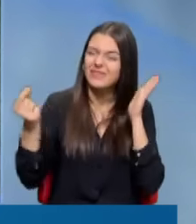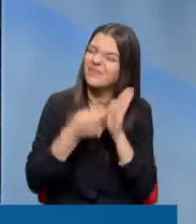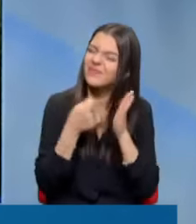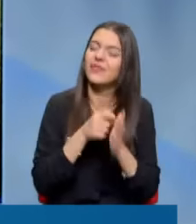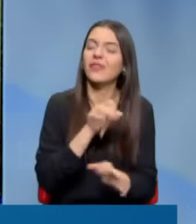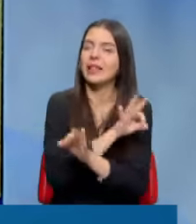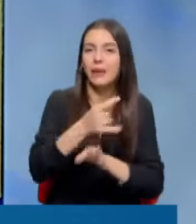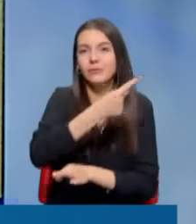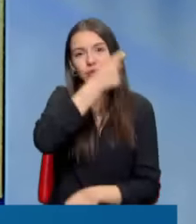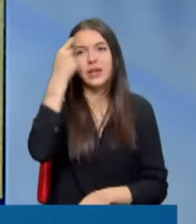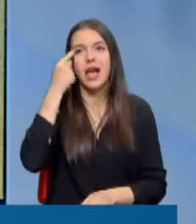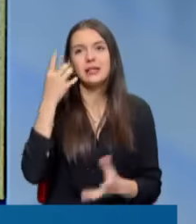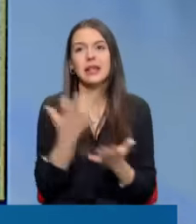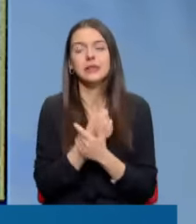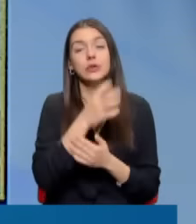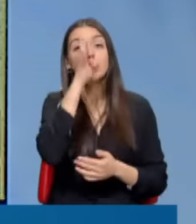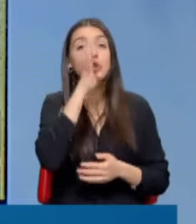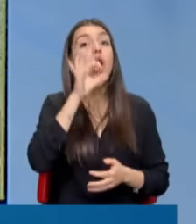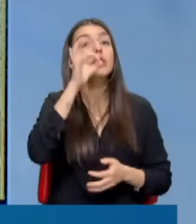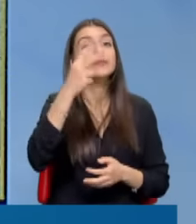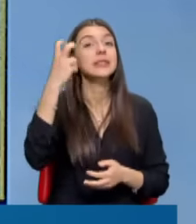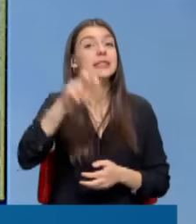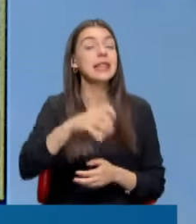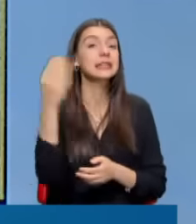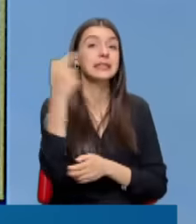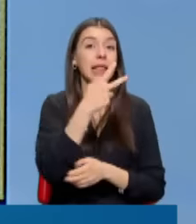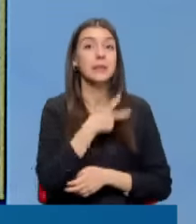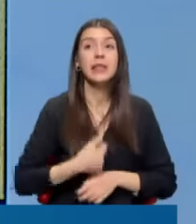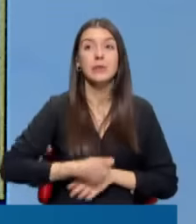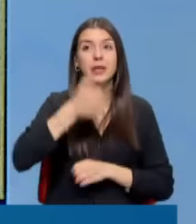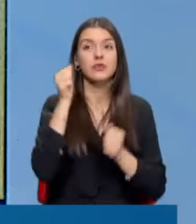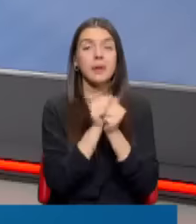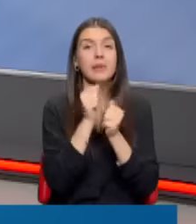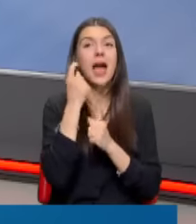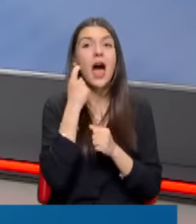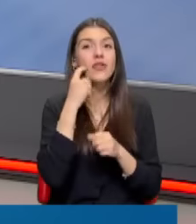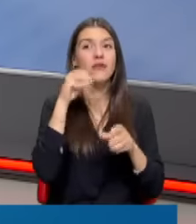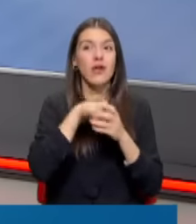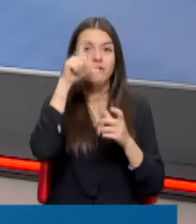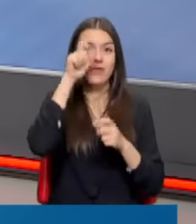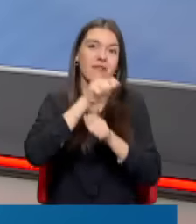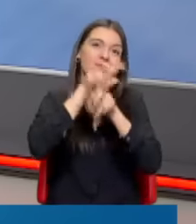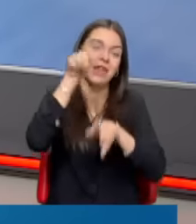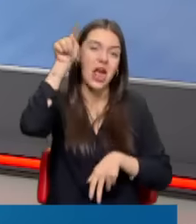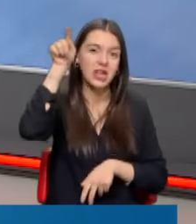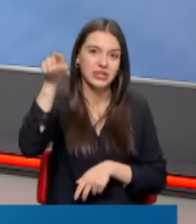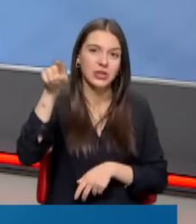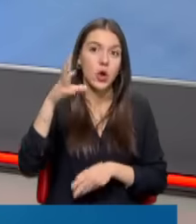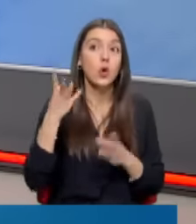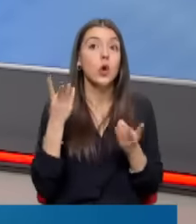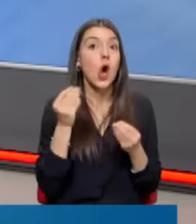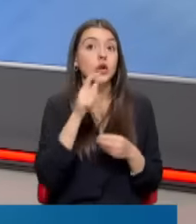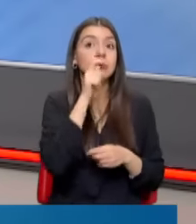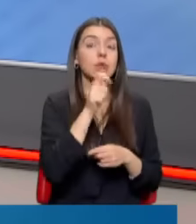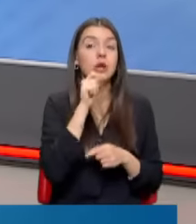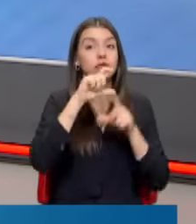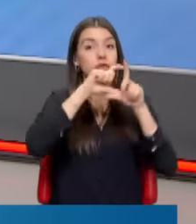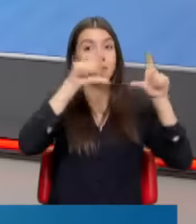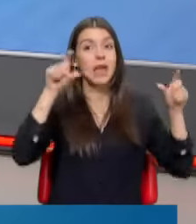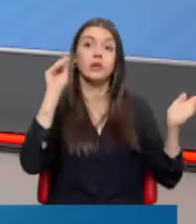Ve 408 belediye başkanıyla Atatürk'ün huzurundan çıkışta verdiği fotoğrafı kocaman Sözcü manşetten